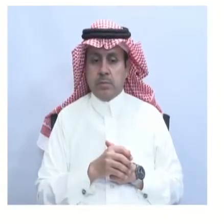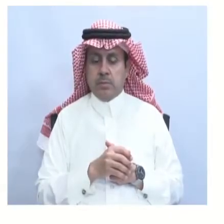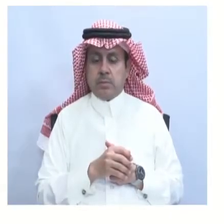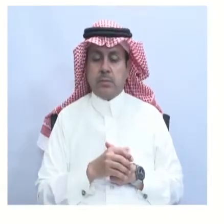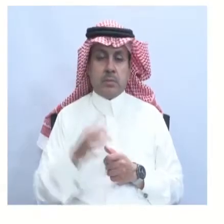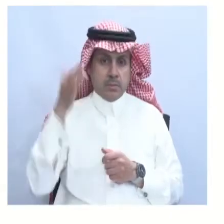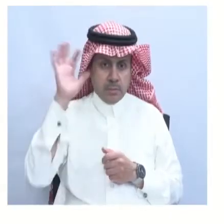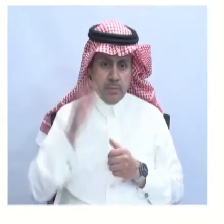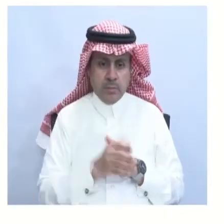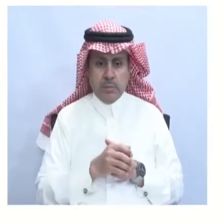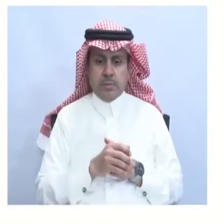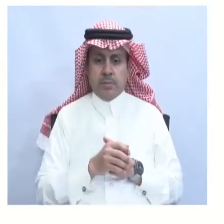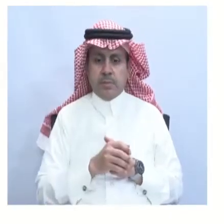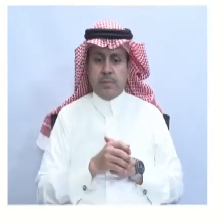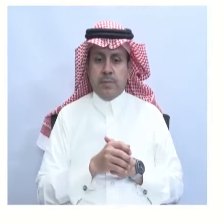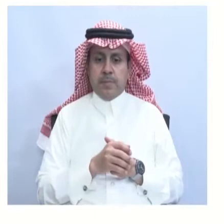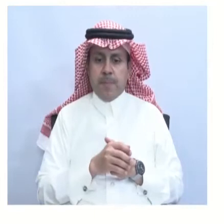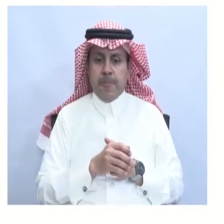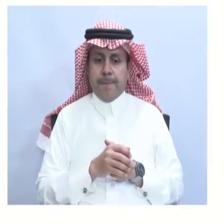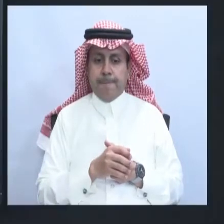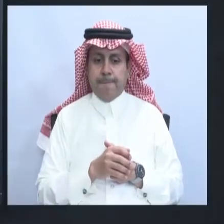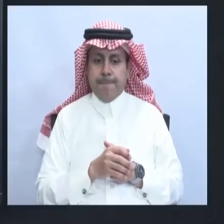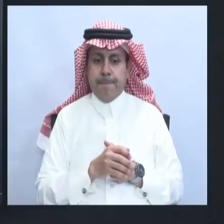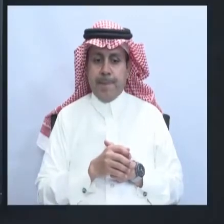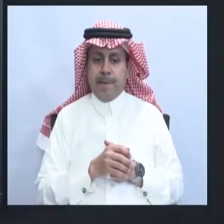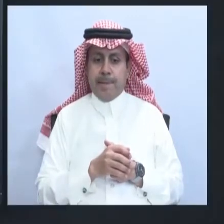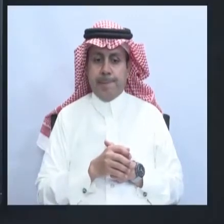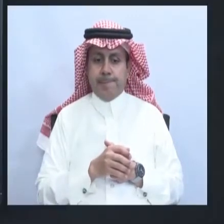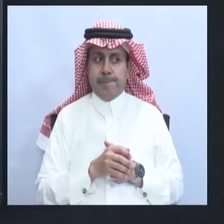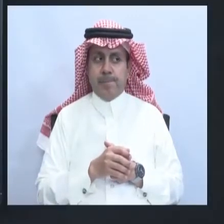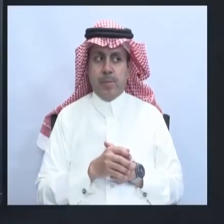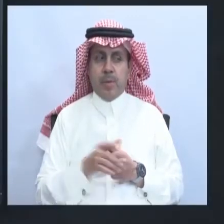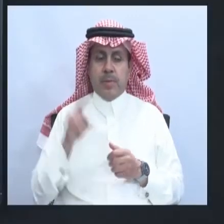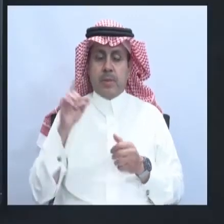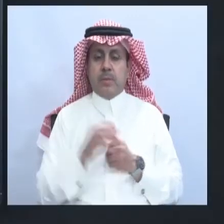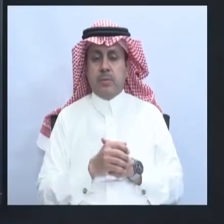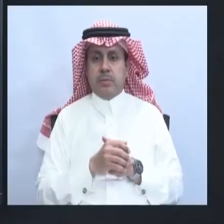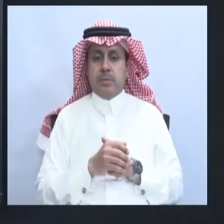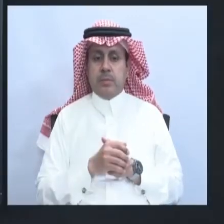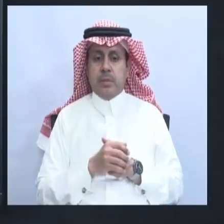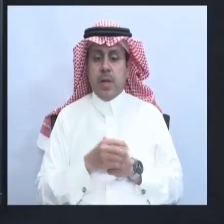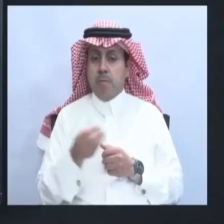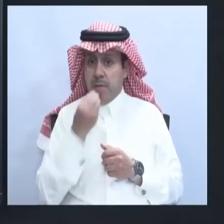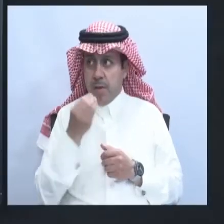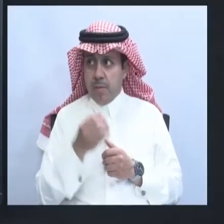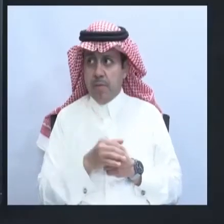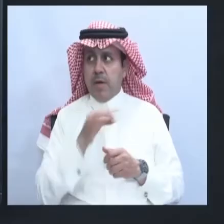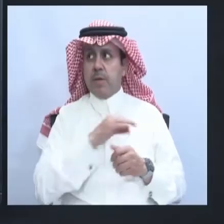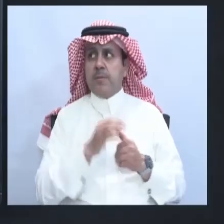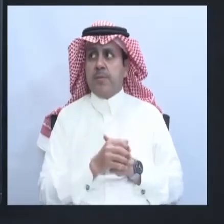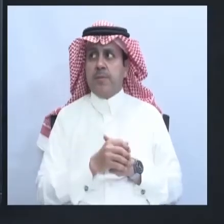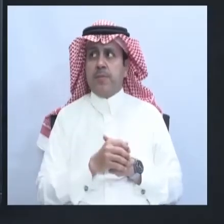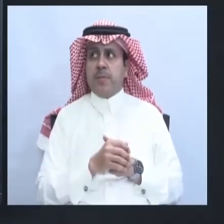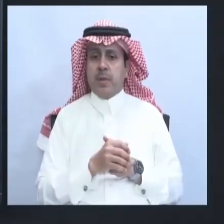منفعه امثله في وسائل الاطعمه والاشربه كلها كل ما في منفعه فهو مباح